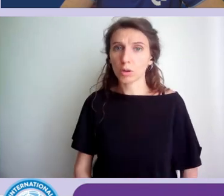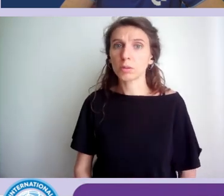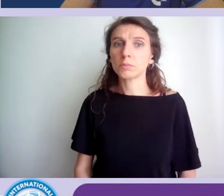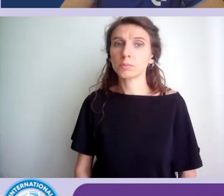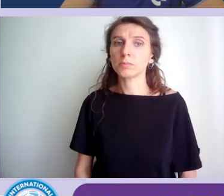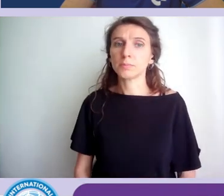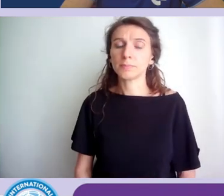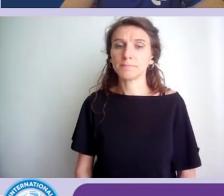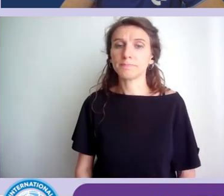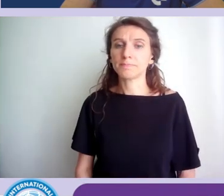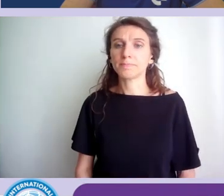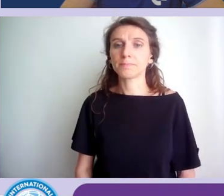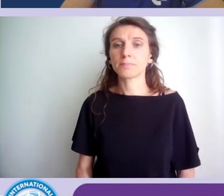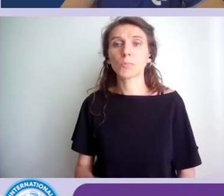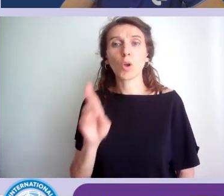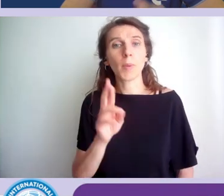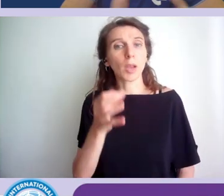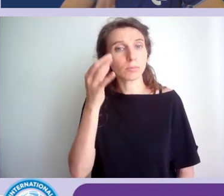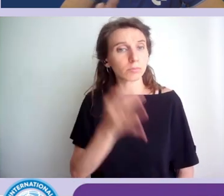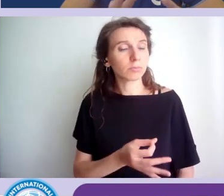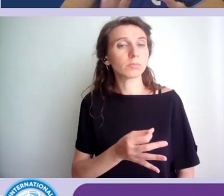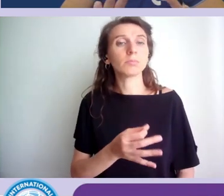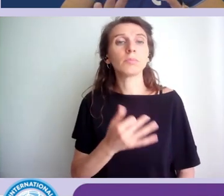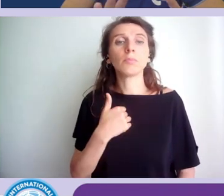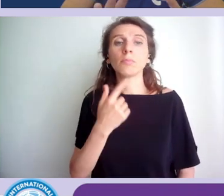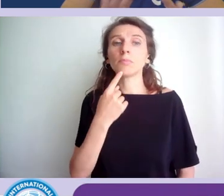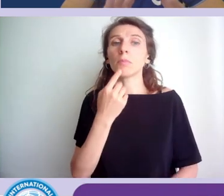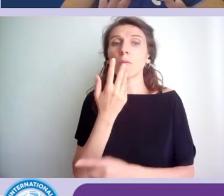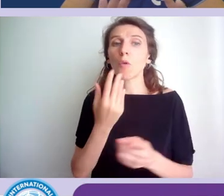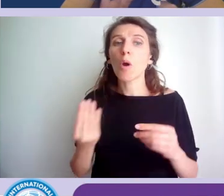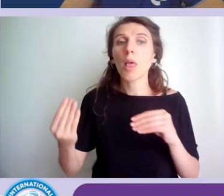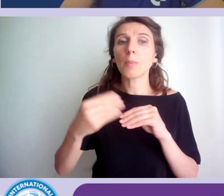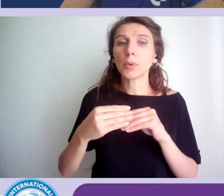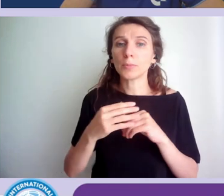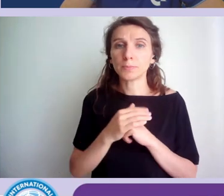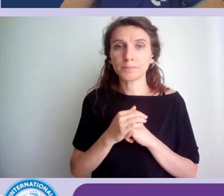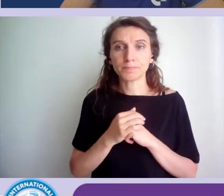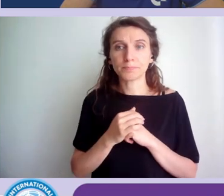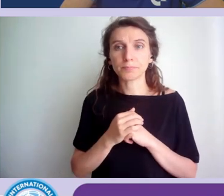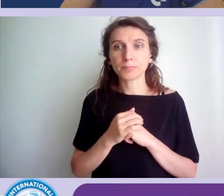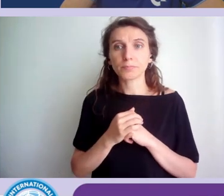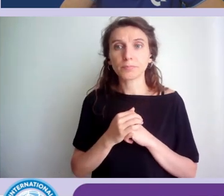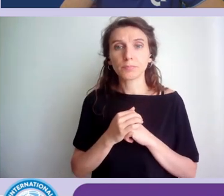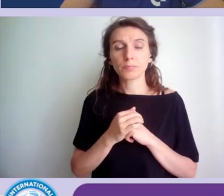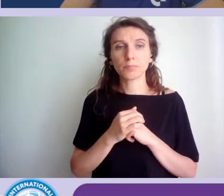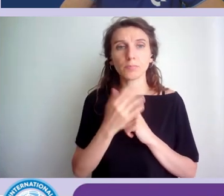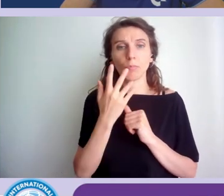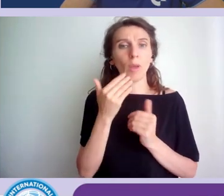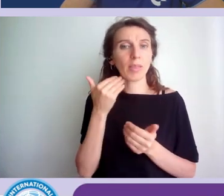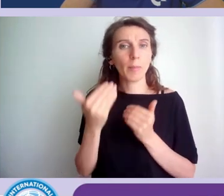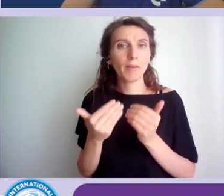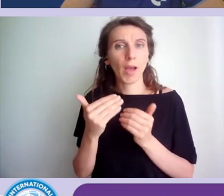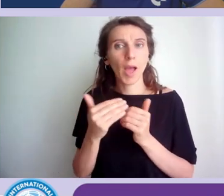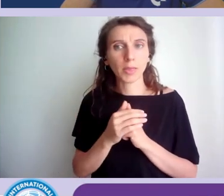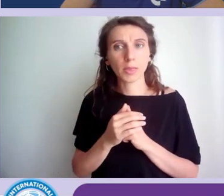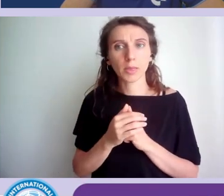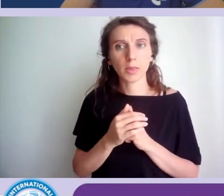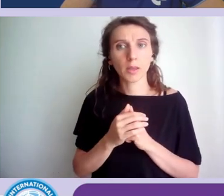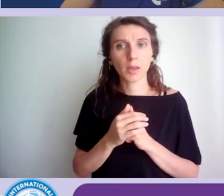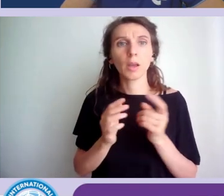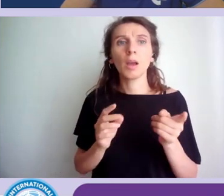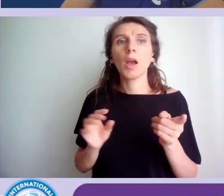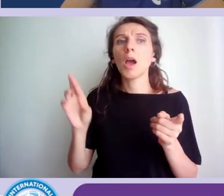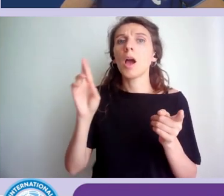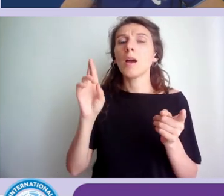sviluppare assolutamente se c'è qualcun altro che vuole aggiungere altrimenti passiamo a una domanda successiva un'altra cosa